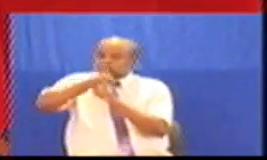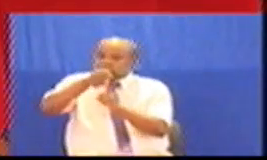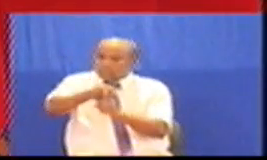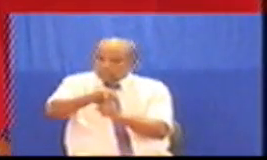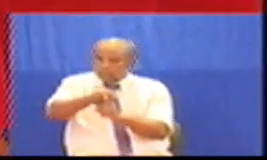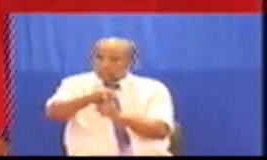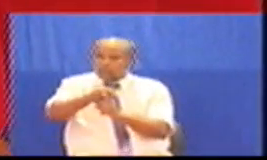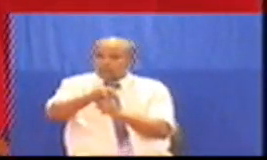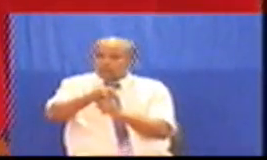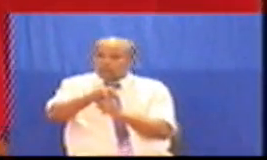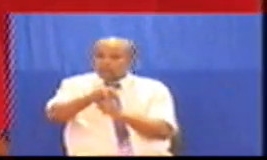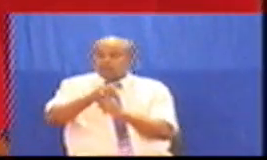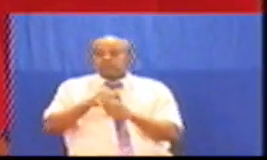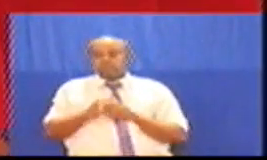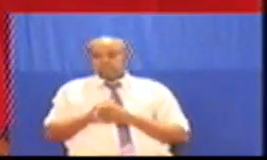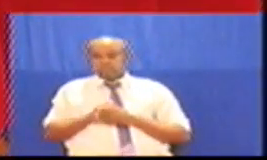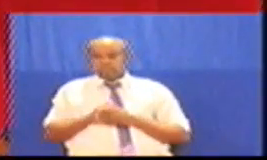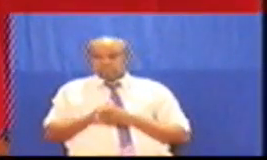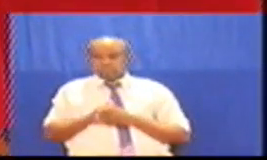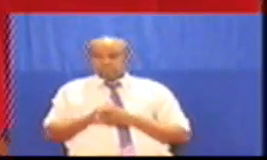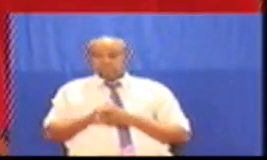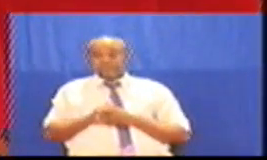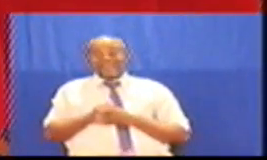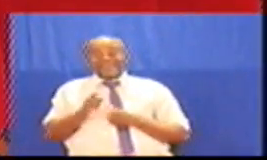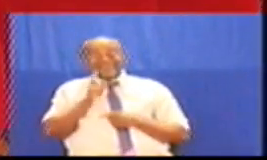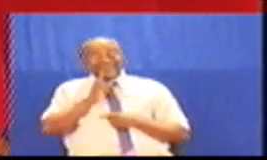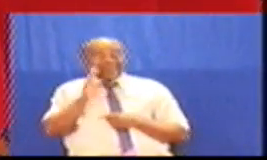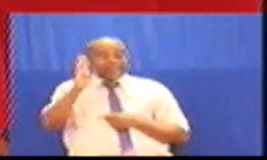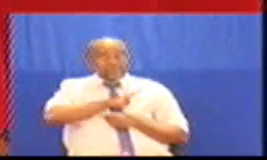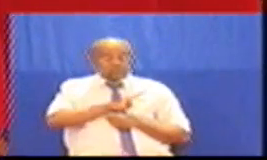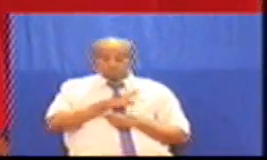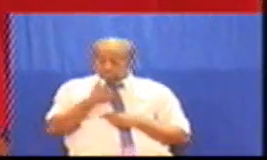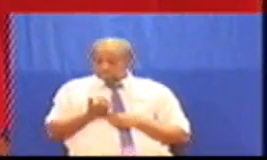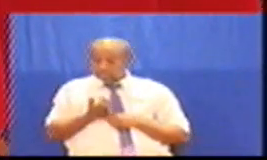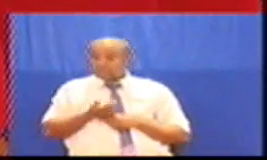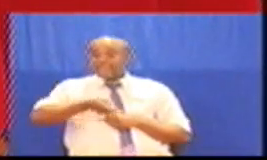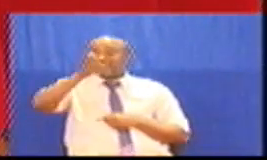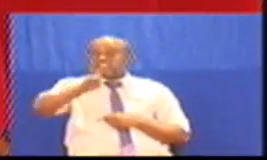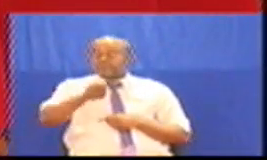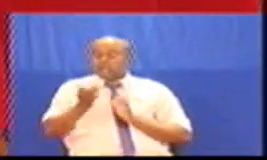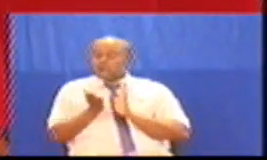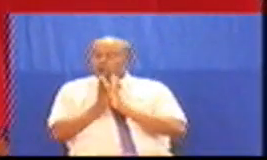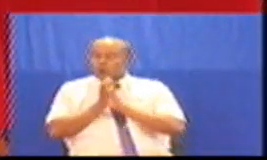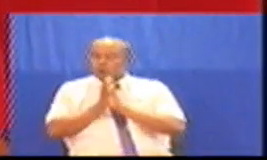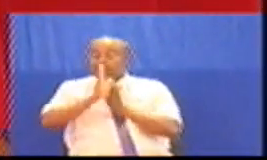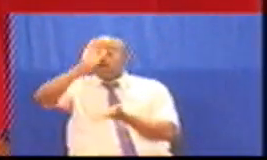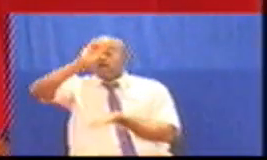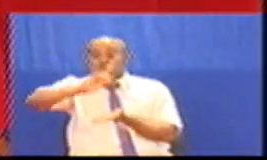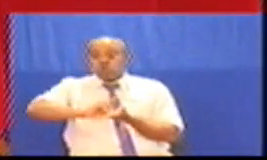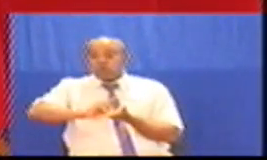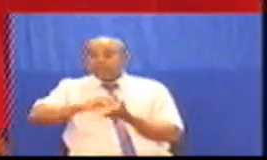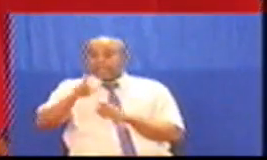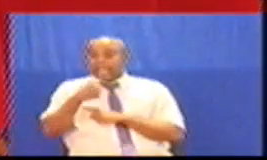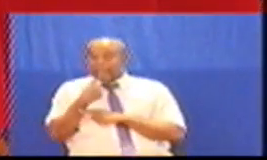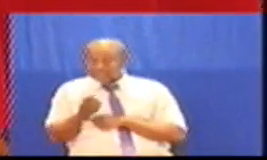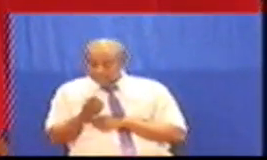kwenye dua kila siku spika anapoomba dua huwa anasema